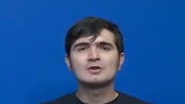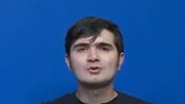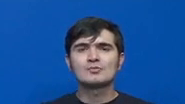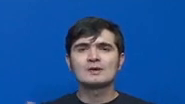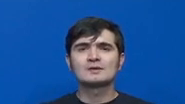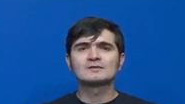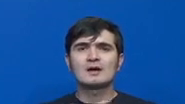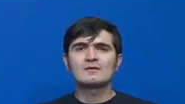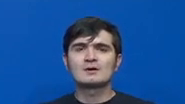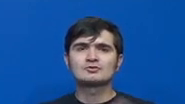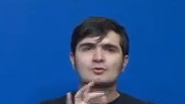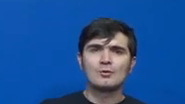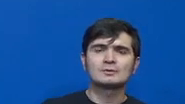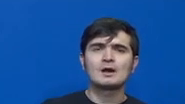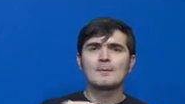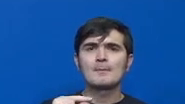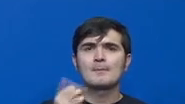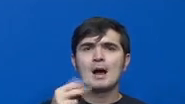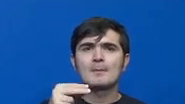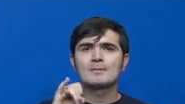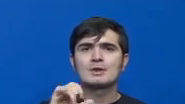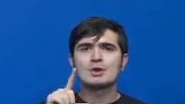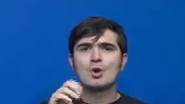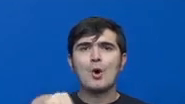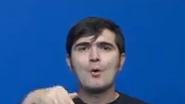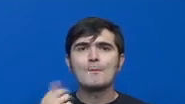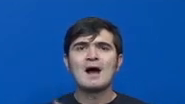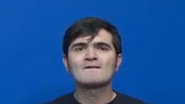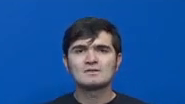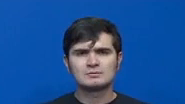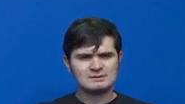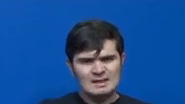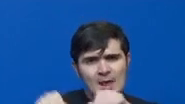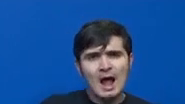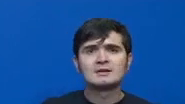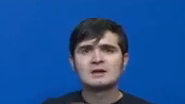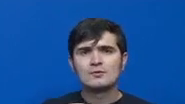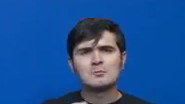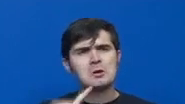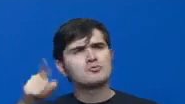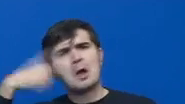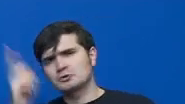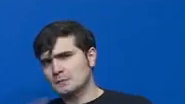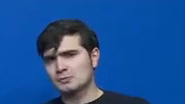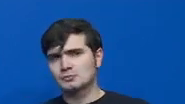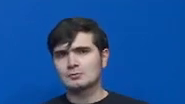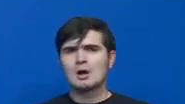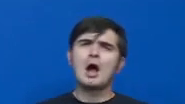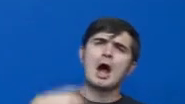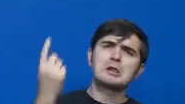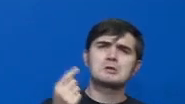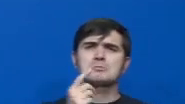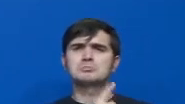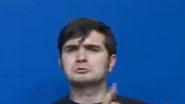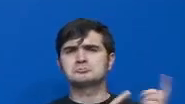împotriva infecției cu papilomavirus. Despre asta este vorba, despre nimic altceva și orice fel de altă interpretare nu are